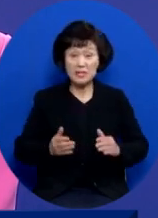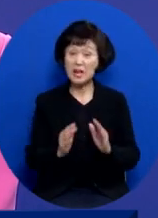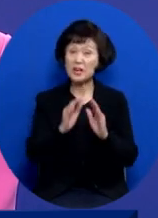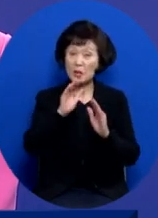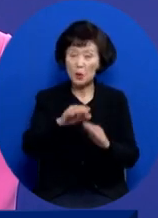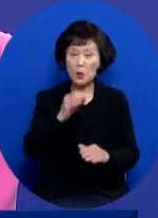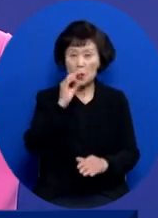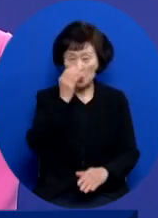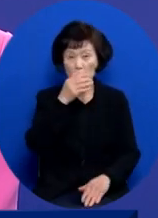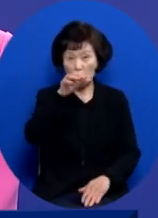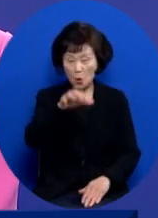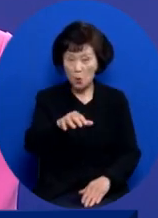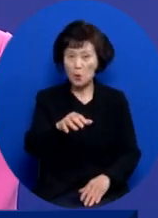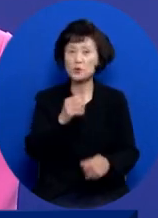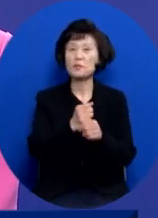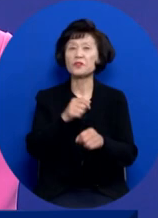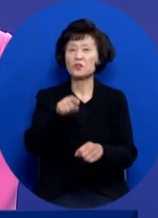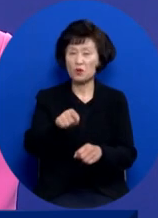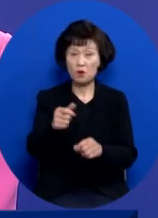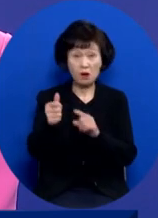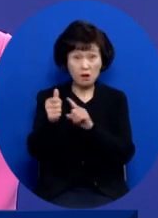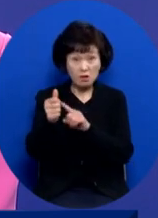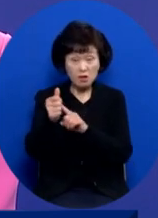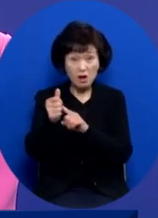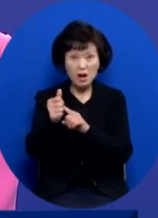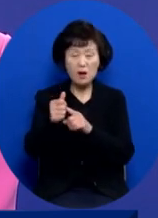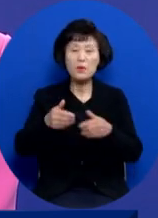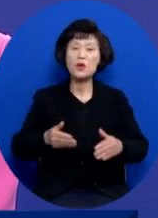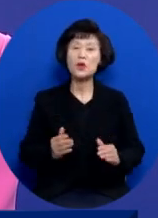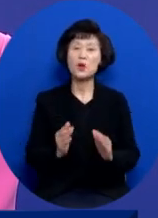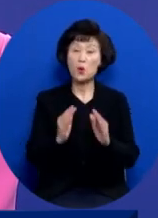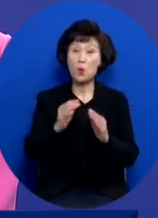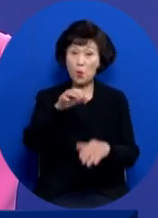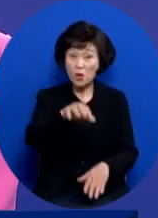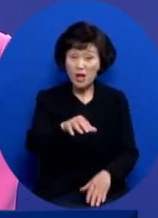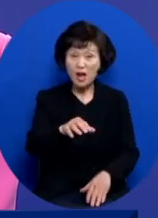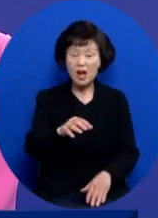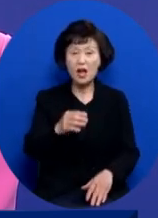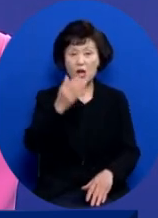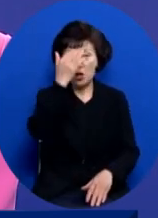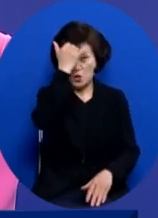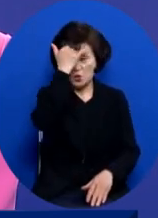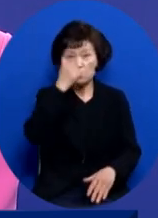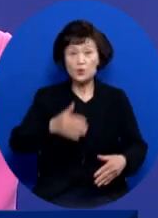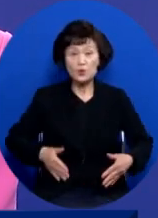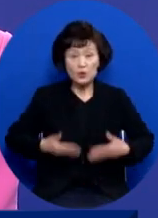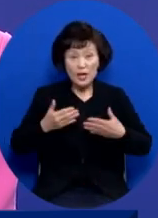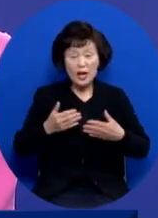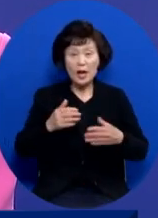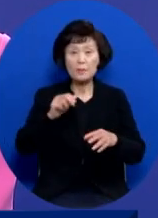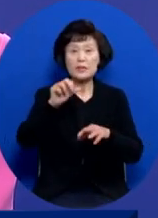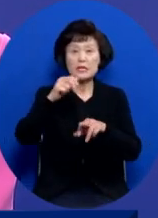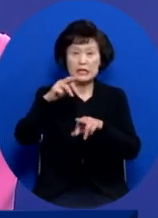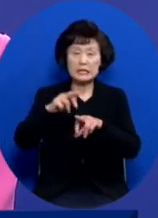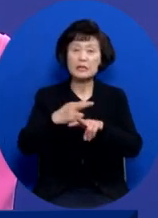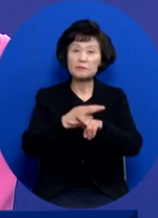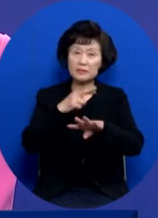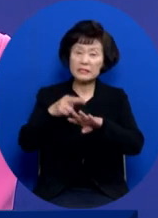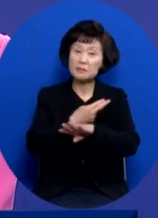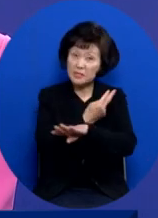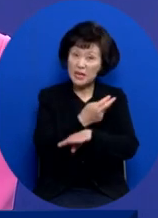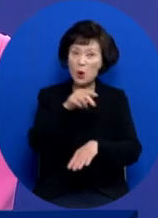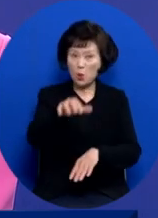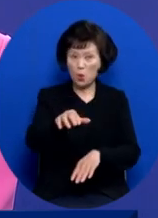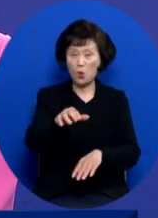성지로 삼는 건데요 JMS 교주 정명석의 고향인 충남 금산군이 대표적인 사례입니다 이단 사이비 단체로부터